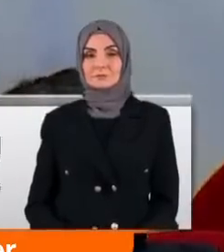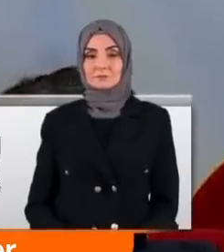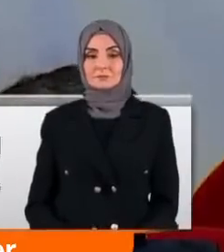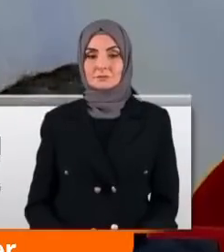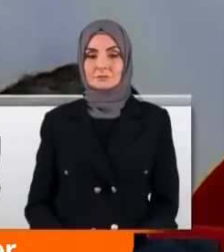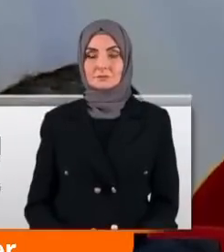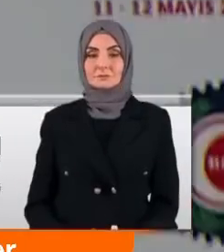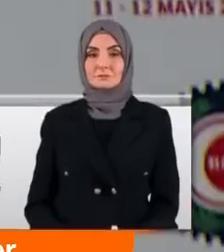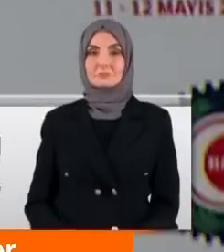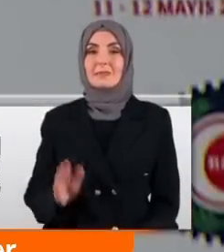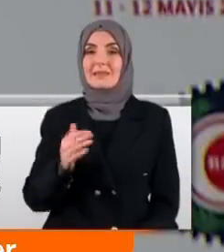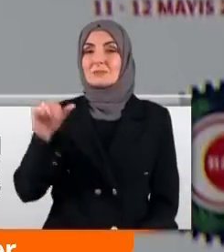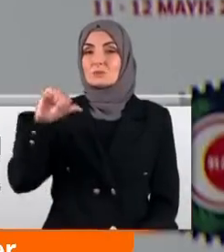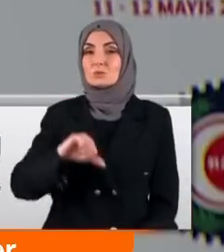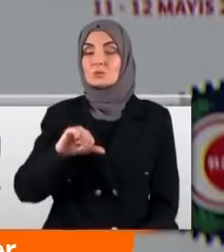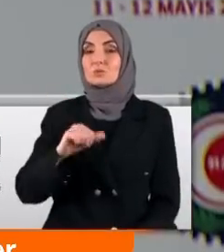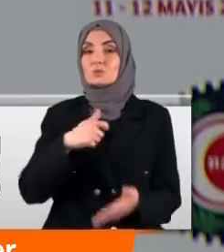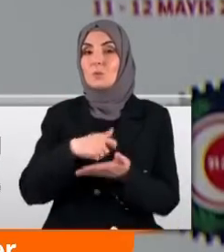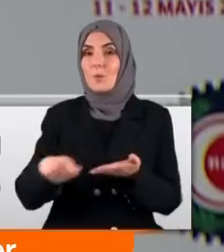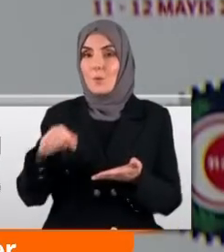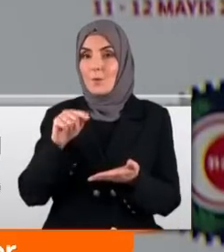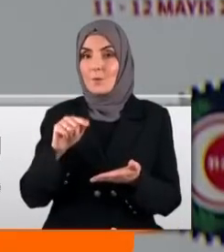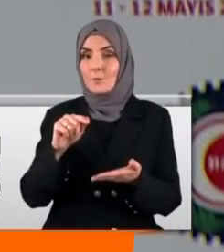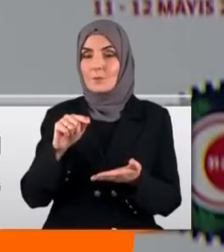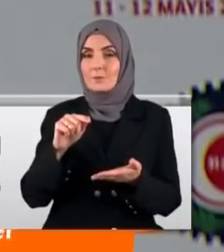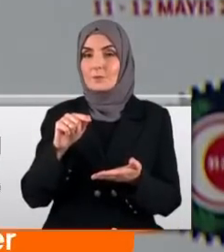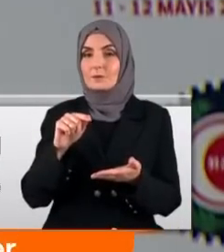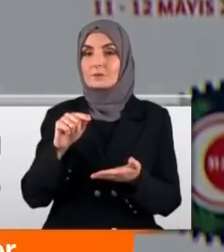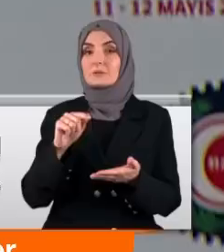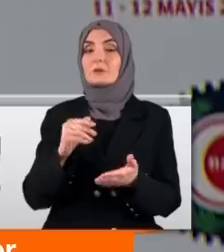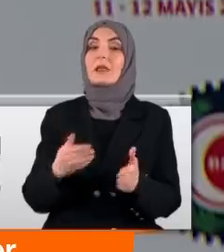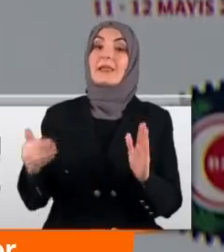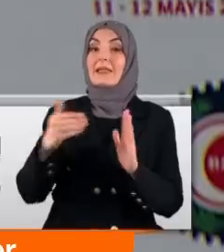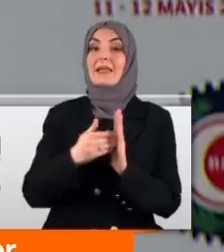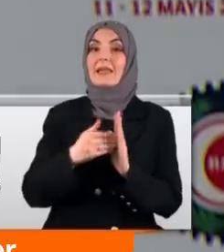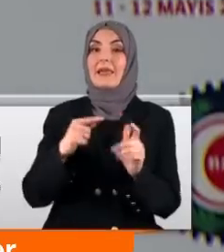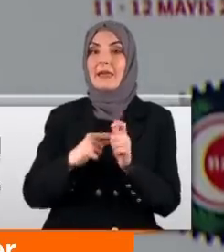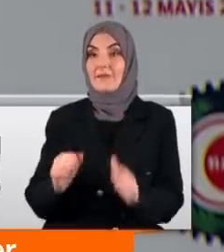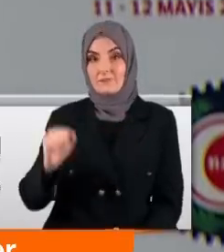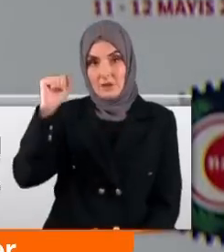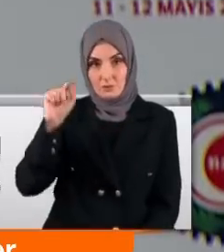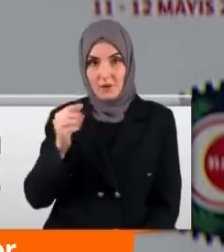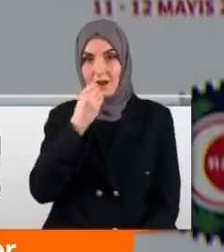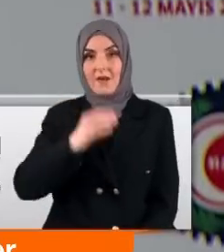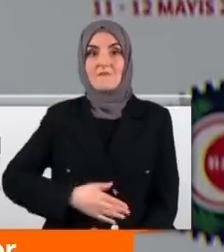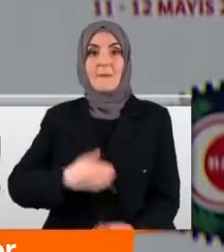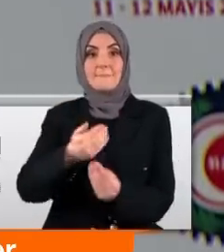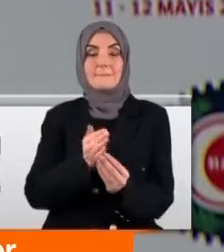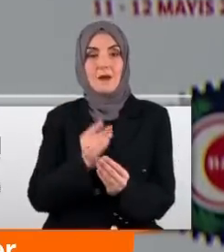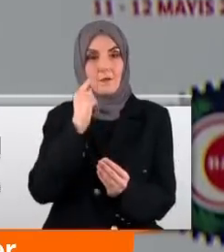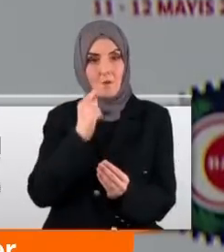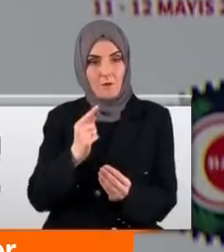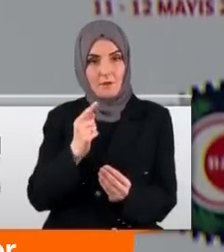En düşük maaşı yine üzerine de enflasyon ve refah payı olarak benzer bir artış yapacağız.